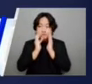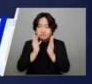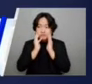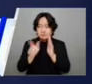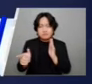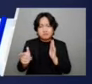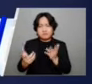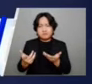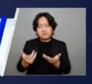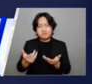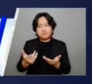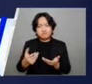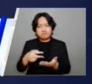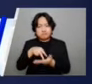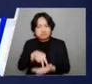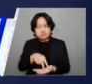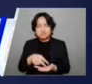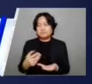sinabi.